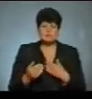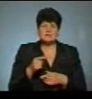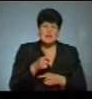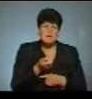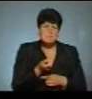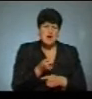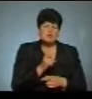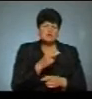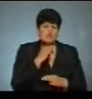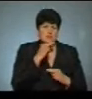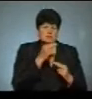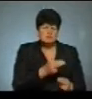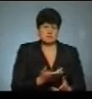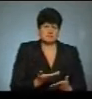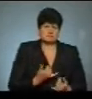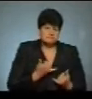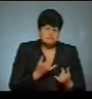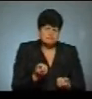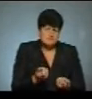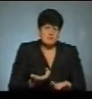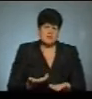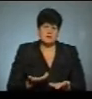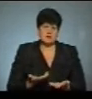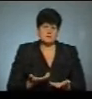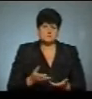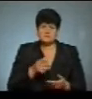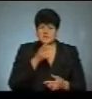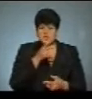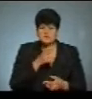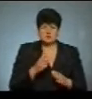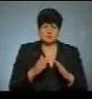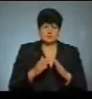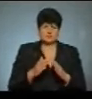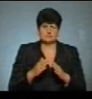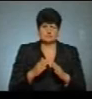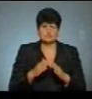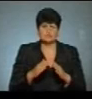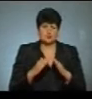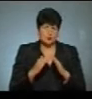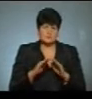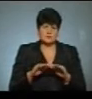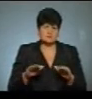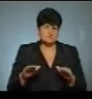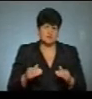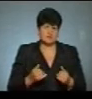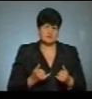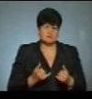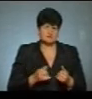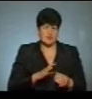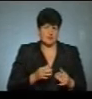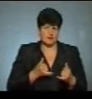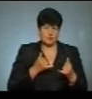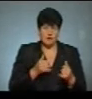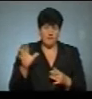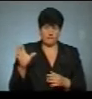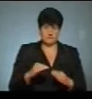мало звертали увагу, на них, ну, скажімо так, мало часу їхні діти чи онуки приділяли. То тут всі